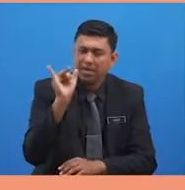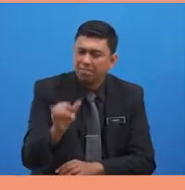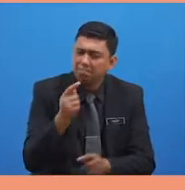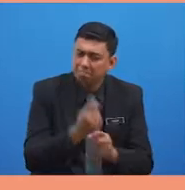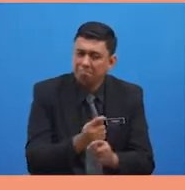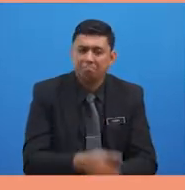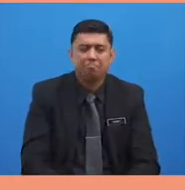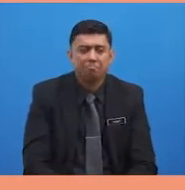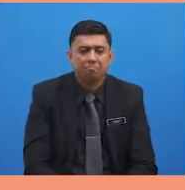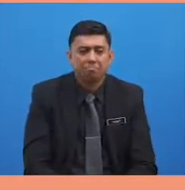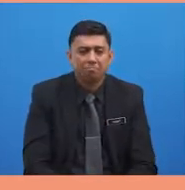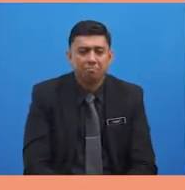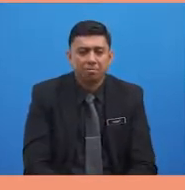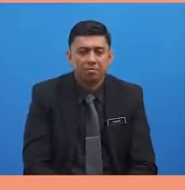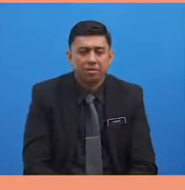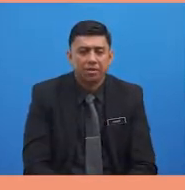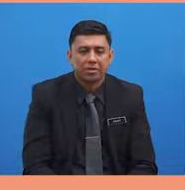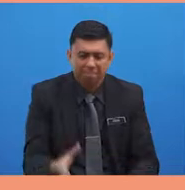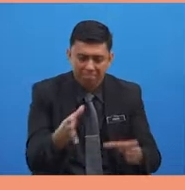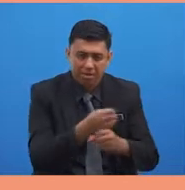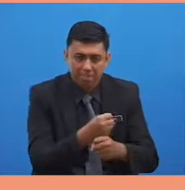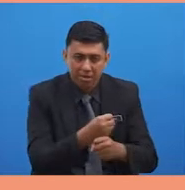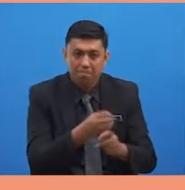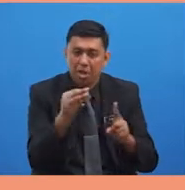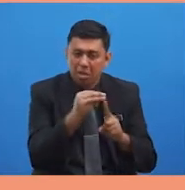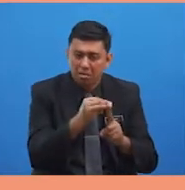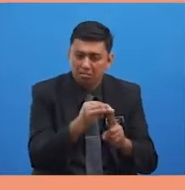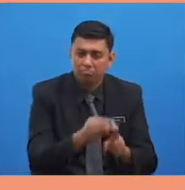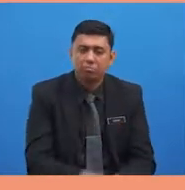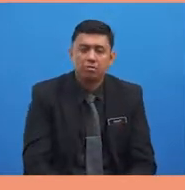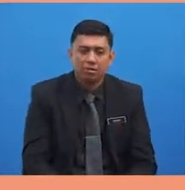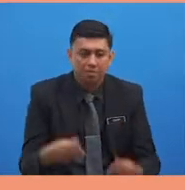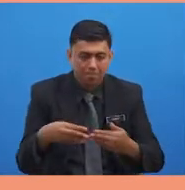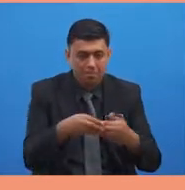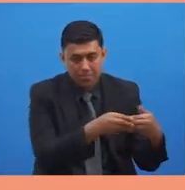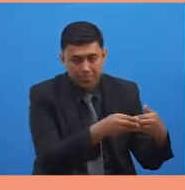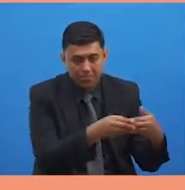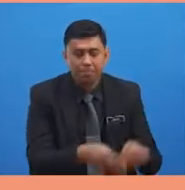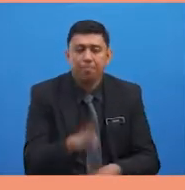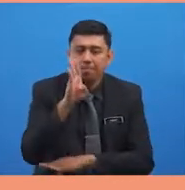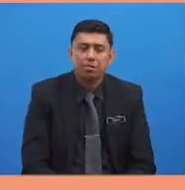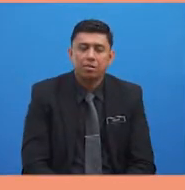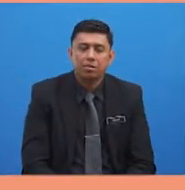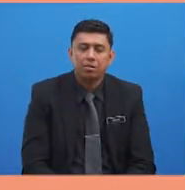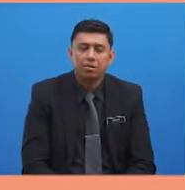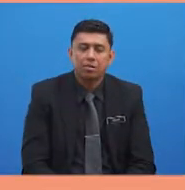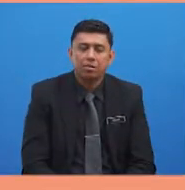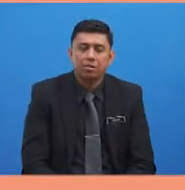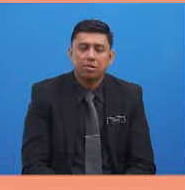Berdasarkan skor BMI yang diperoleh, panduan menentukan status BMI